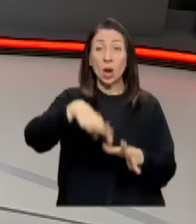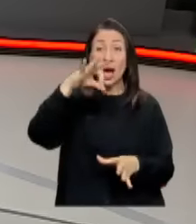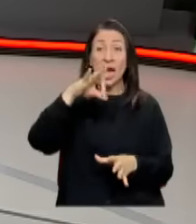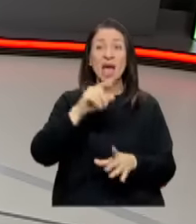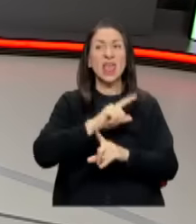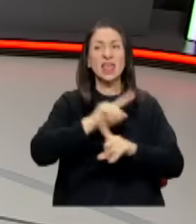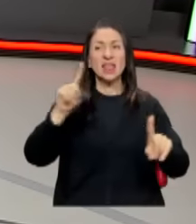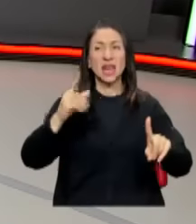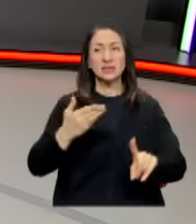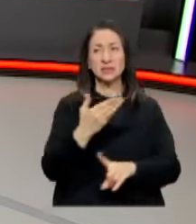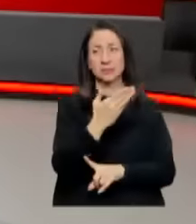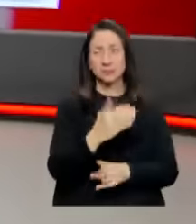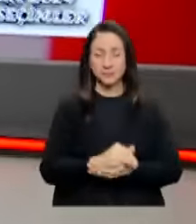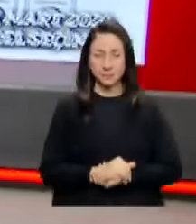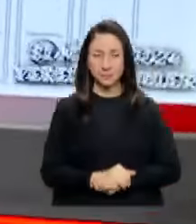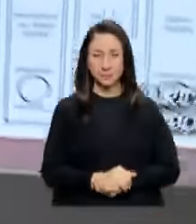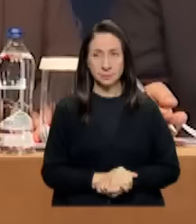çekimine itiraz etti.